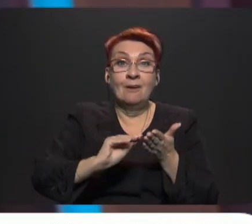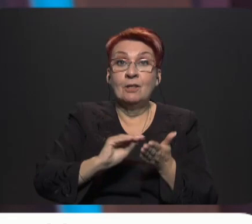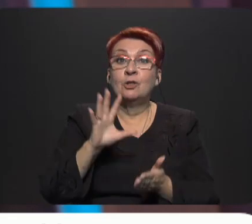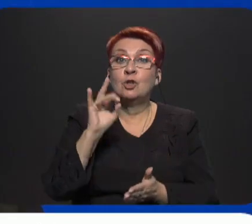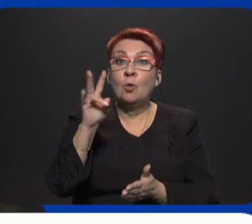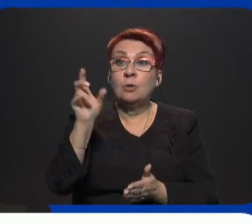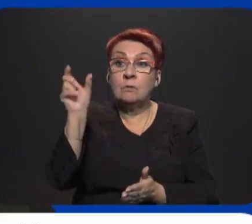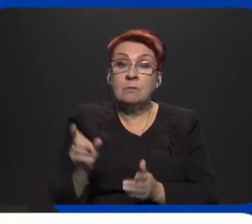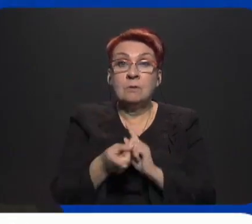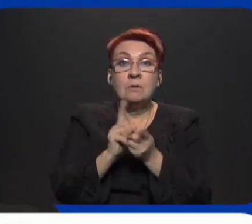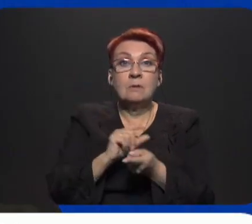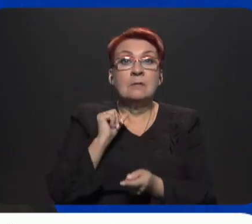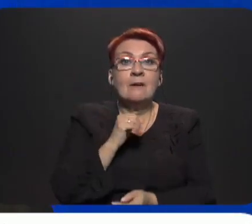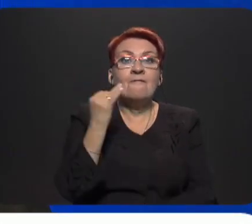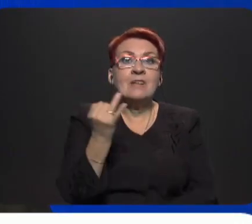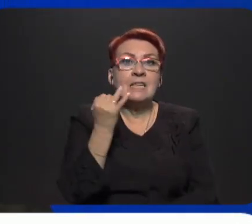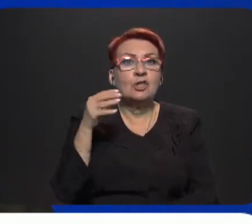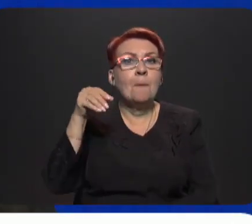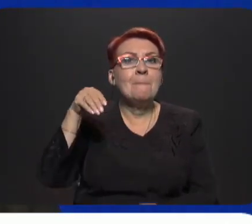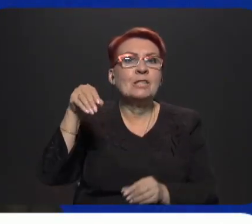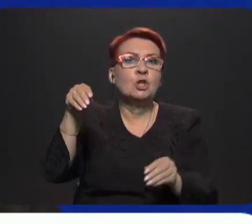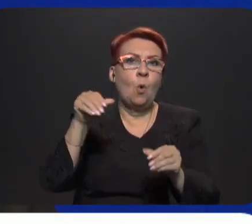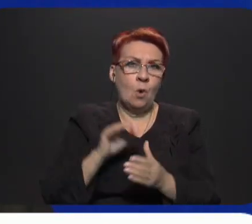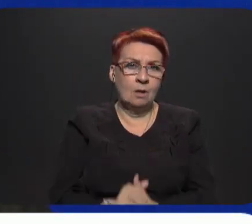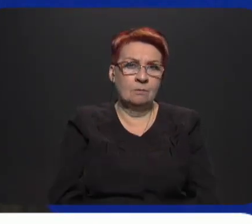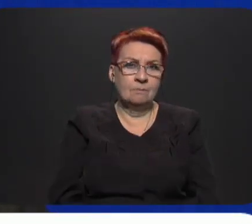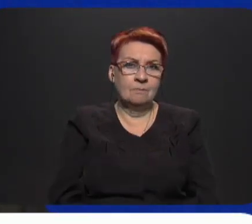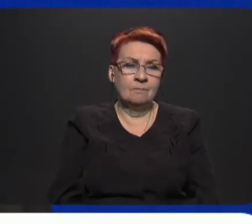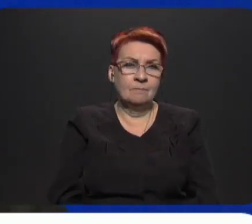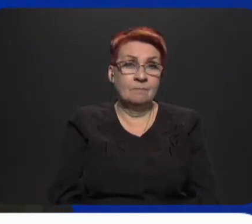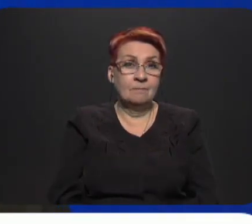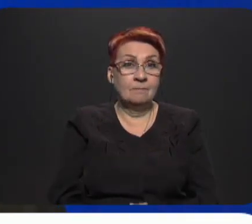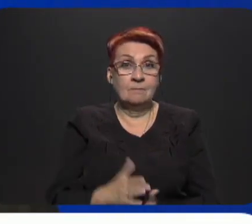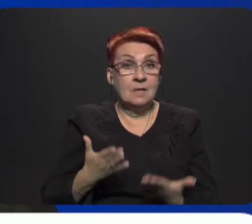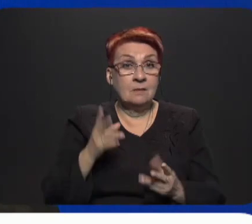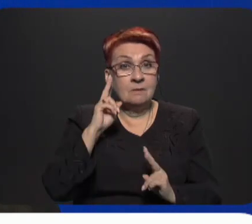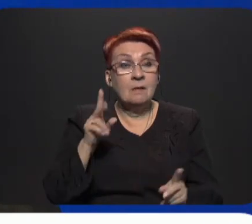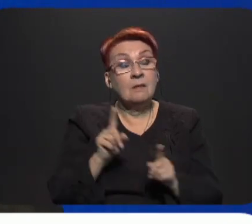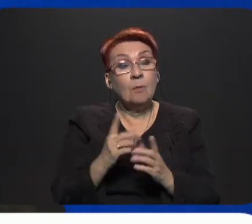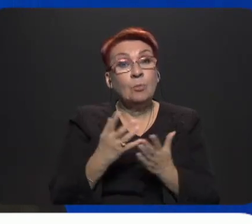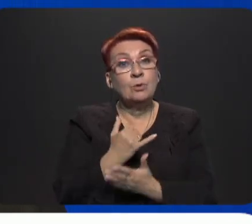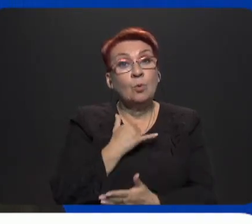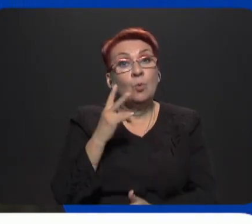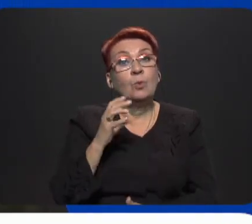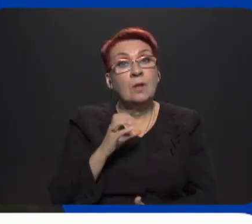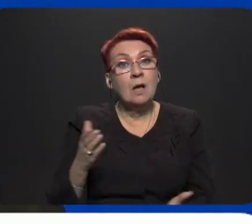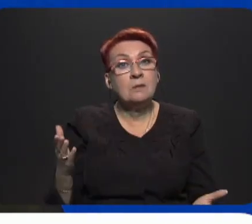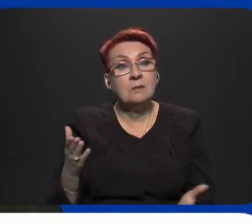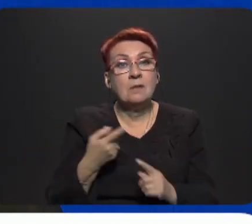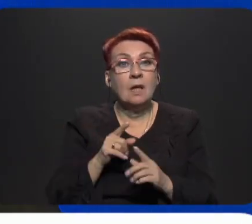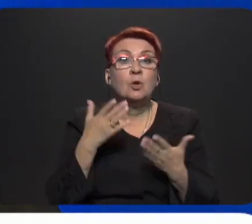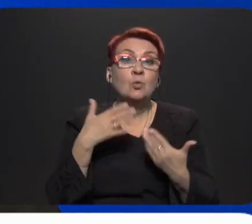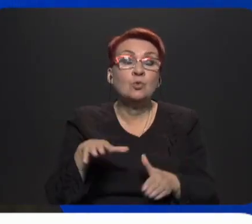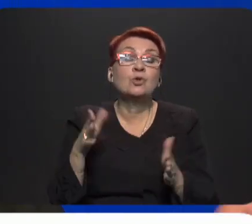что он превращается сам в исторический песок. И поэтому так получилось у нас. Уже это